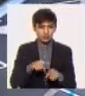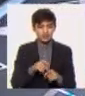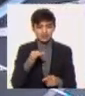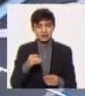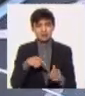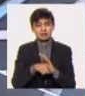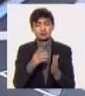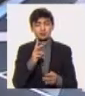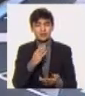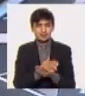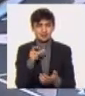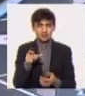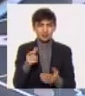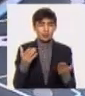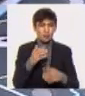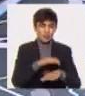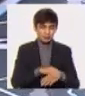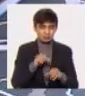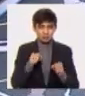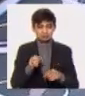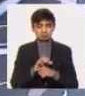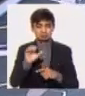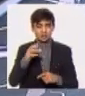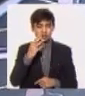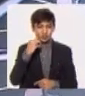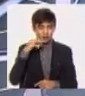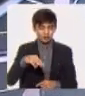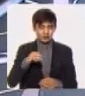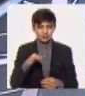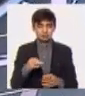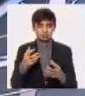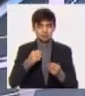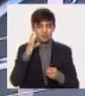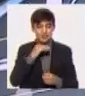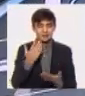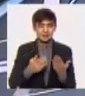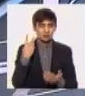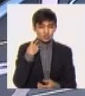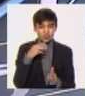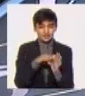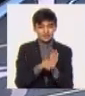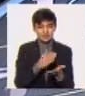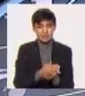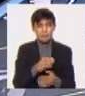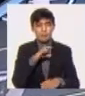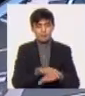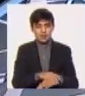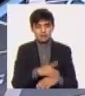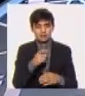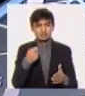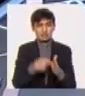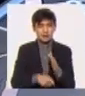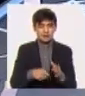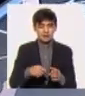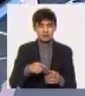уже имеющиеся карточные счета в банках. При этом, если на получателе числится долг, то банки будут не вправе заблокировать